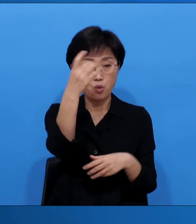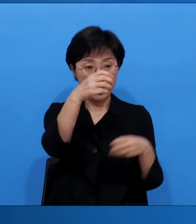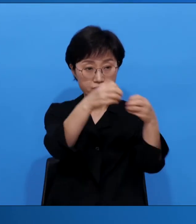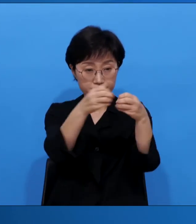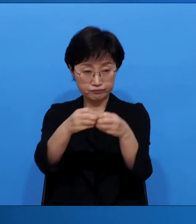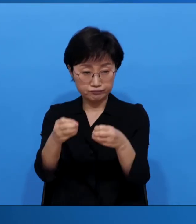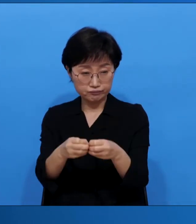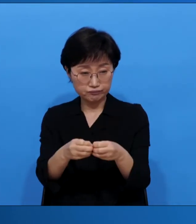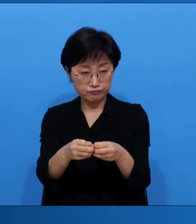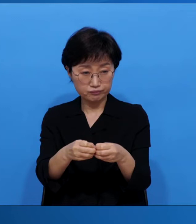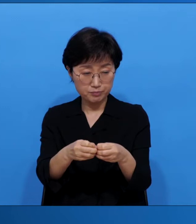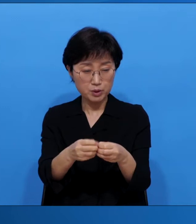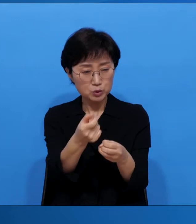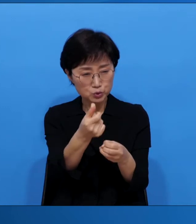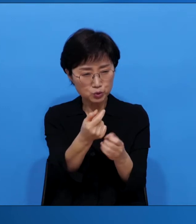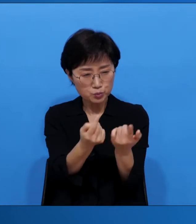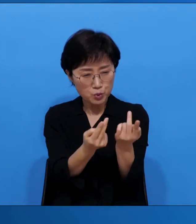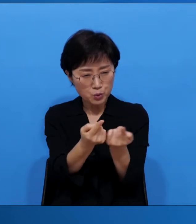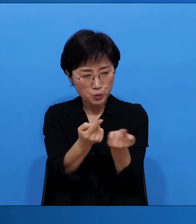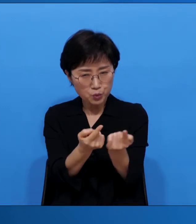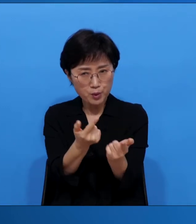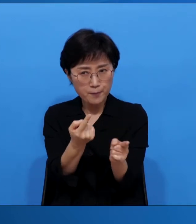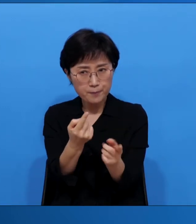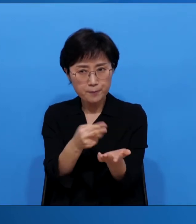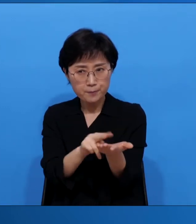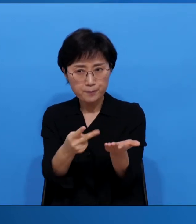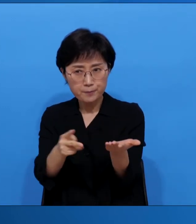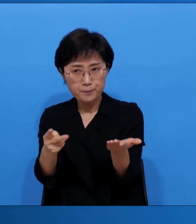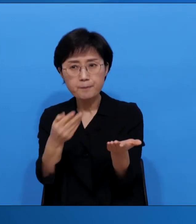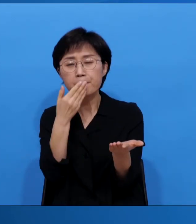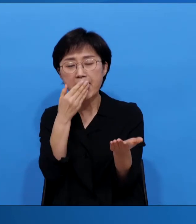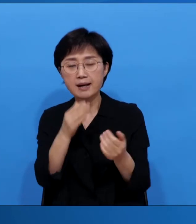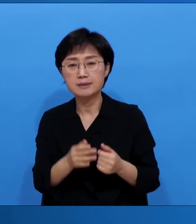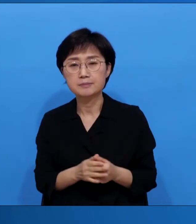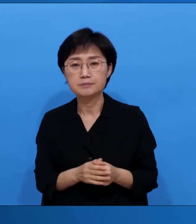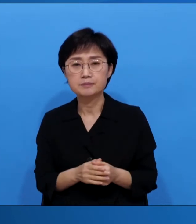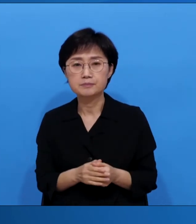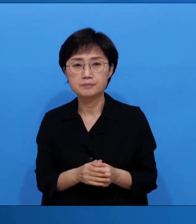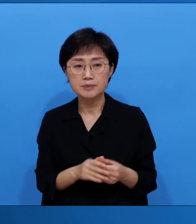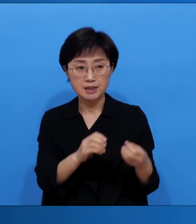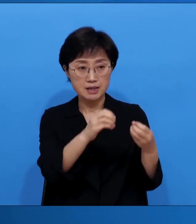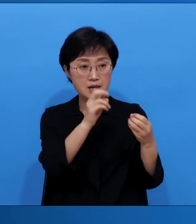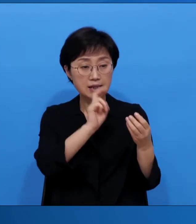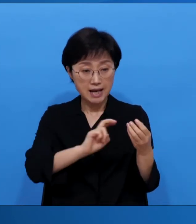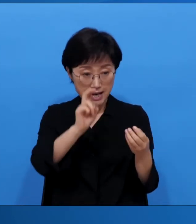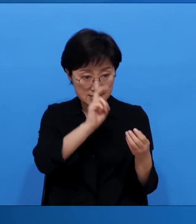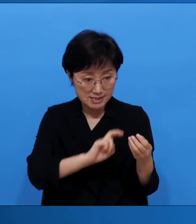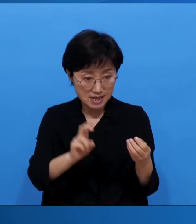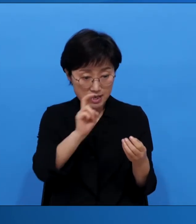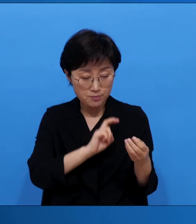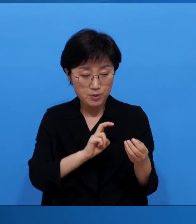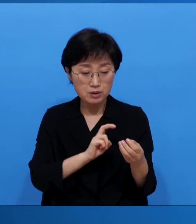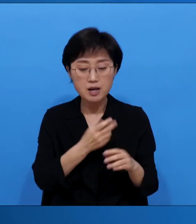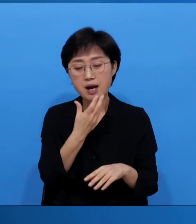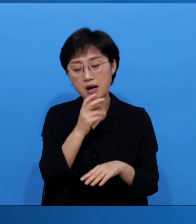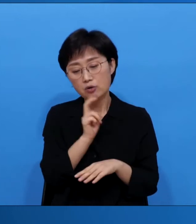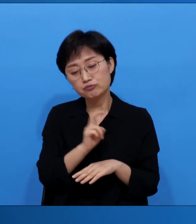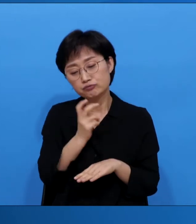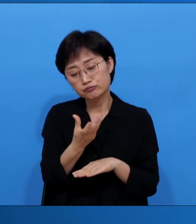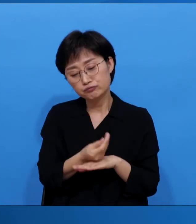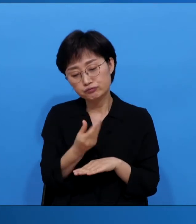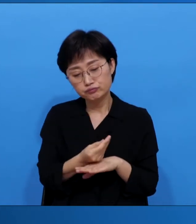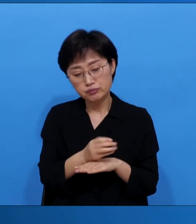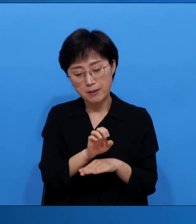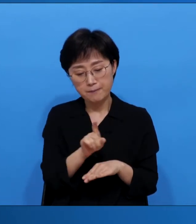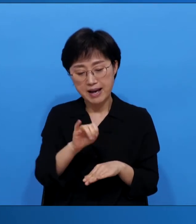선에서 곡에 맞게 가사를 변경할 수 있습니다. 가사를 부르며 노래한 녹음 파일과 악보